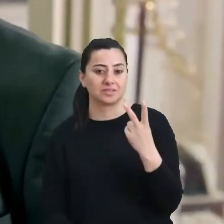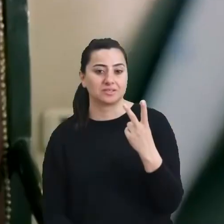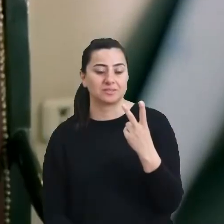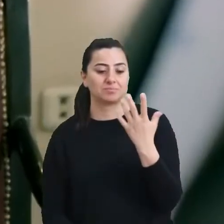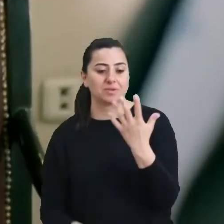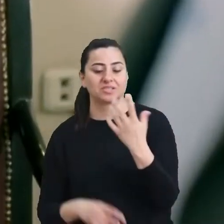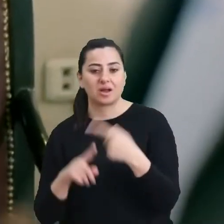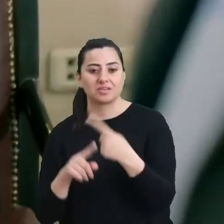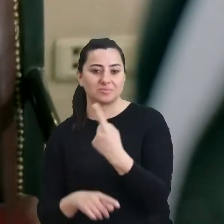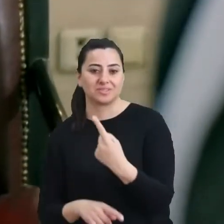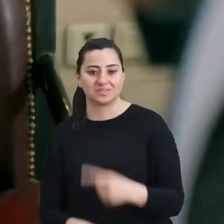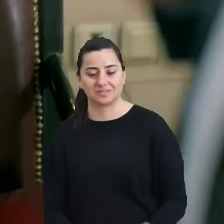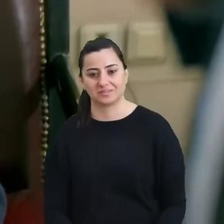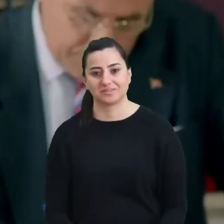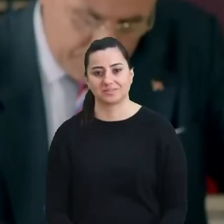denede 5'i bir yerde.